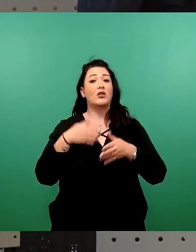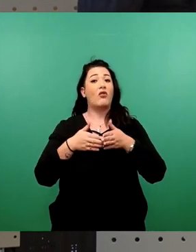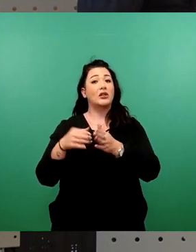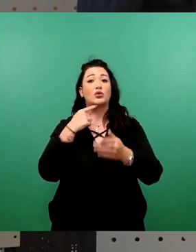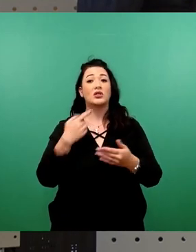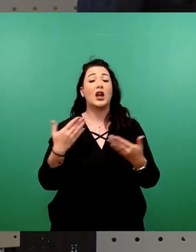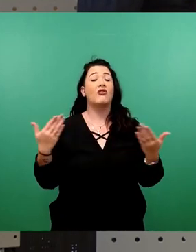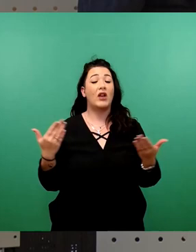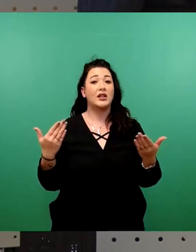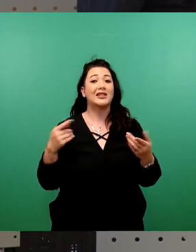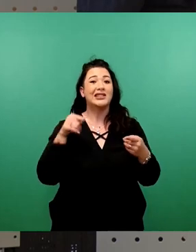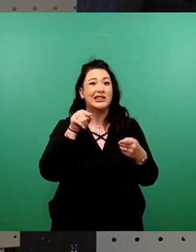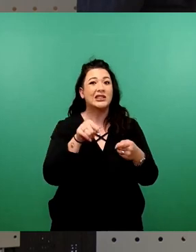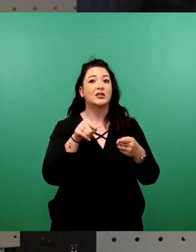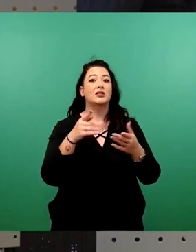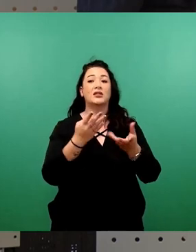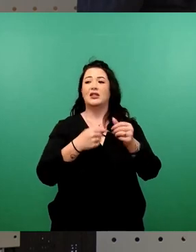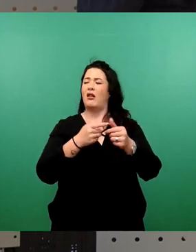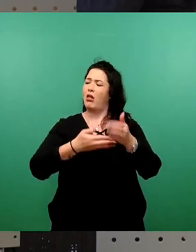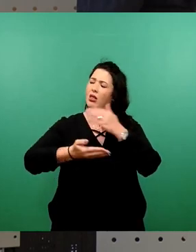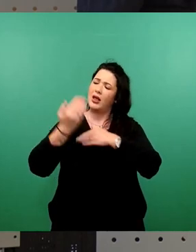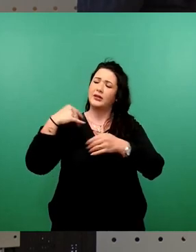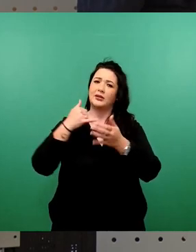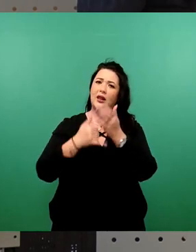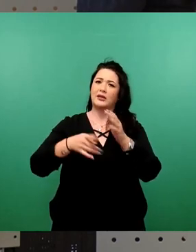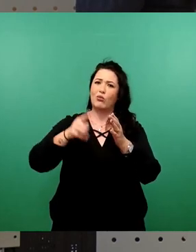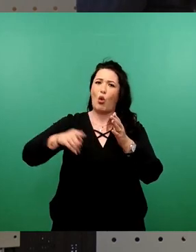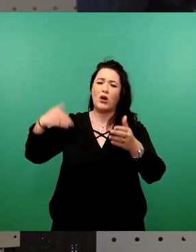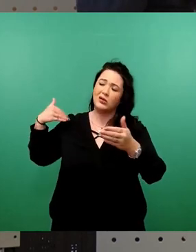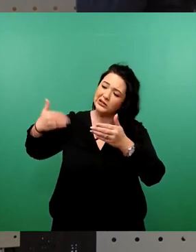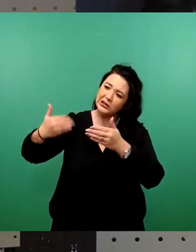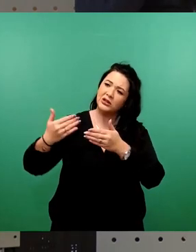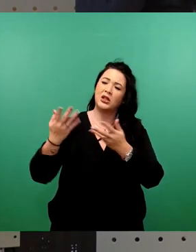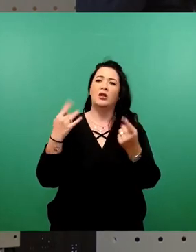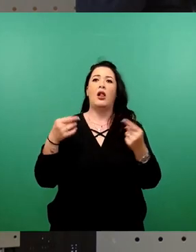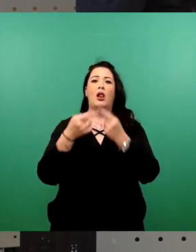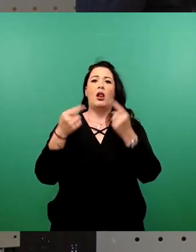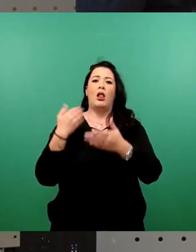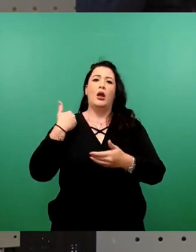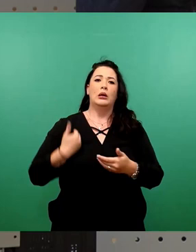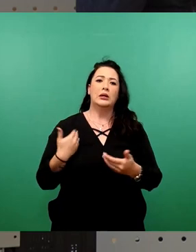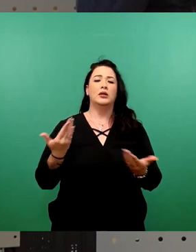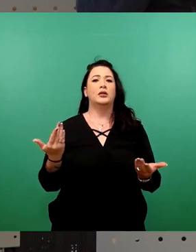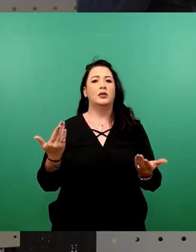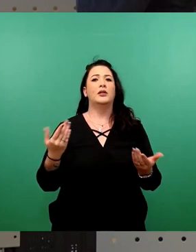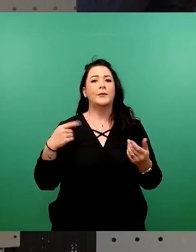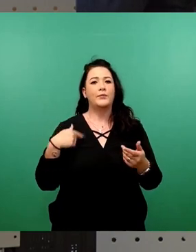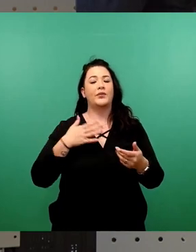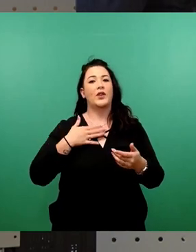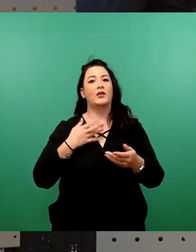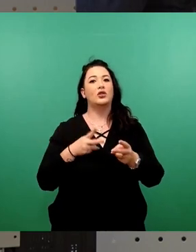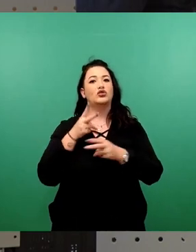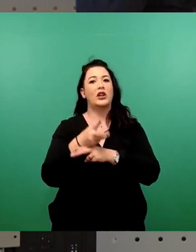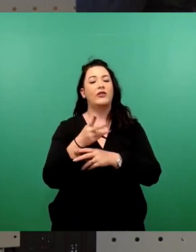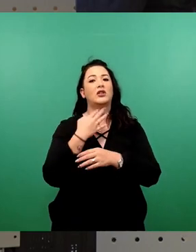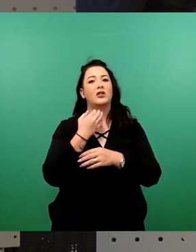aus diesem Hickhack der letzten Monate. Nämlich, wir stellen als erste Stellvertreterin des Oberbürgermeisters diejenige Beigeordnete auf,